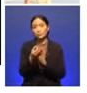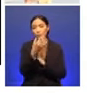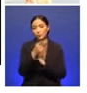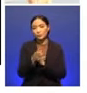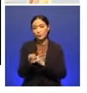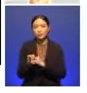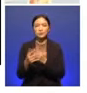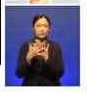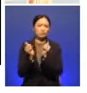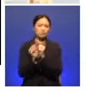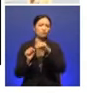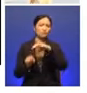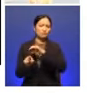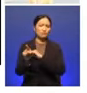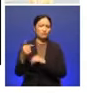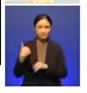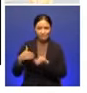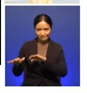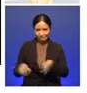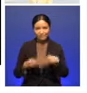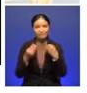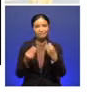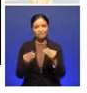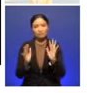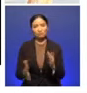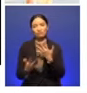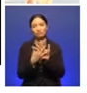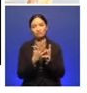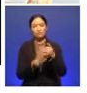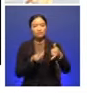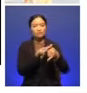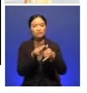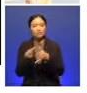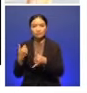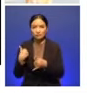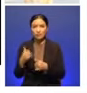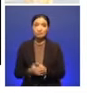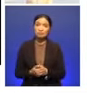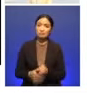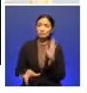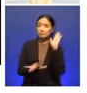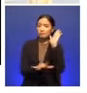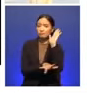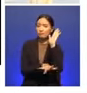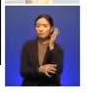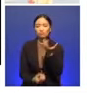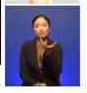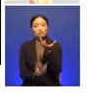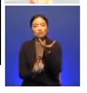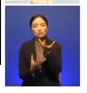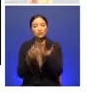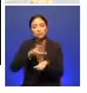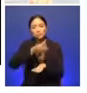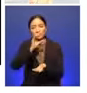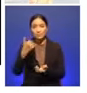มีฟ้าทลายโจรเนี่ยเตรียมพร้อมสำหรับผู้ต้องขังนะคะอย่างอื่นเนี่ยเขาก็จะต้มกระชายต้มอะไรเหมือนกันในเรือนจ